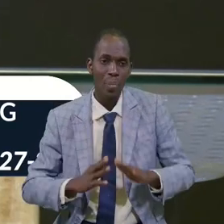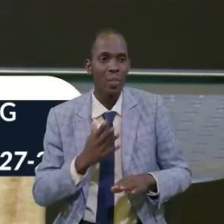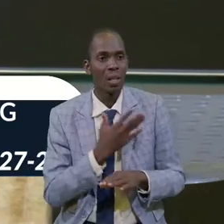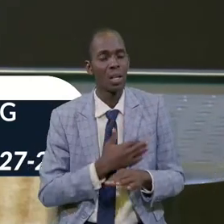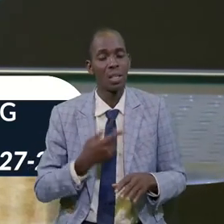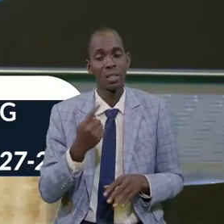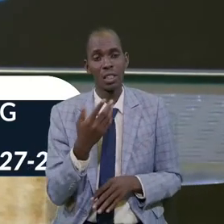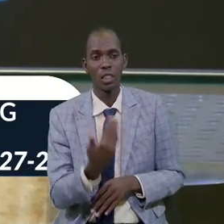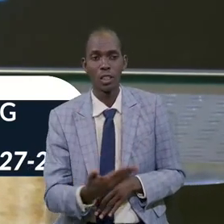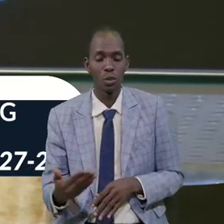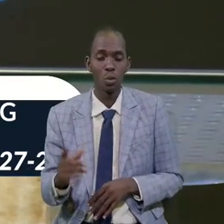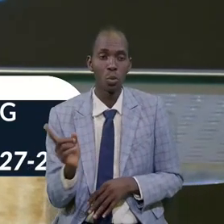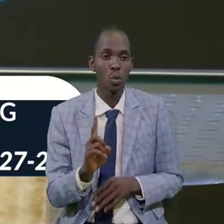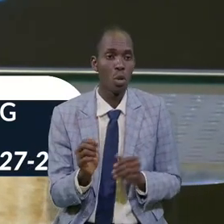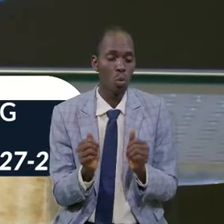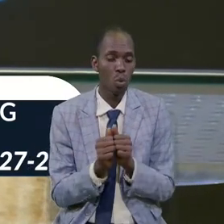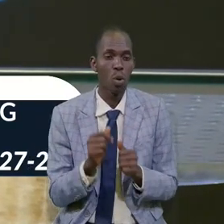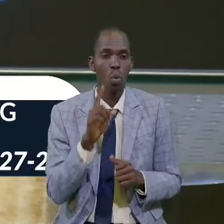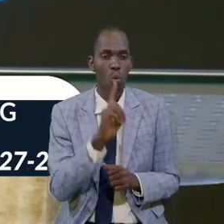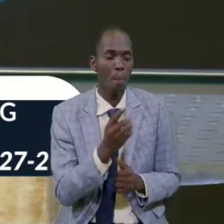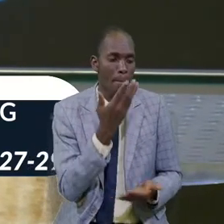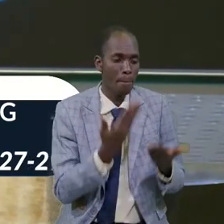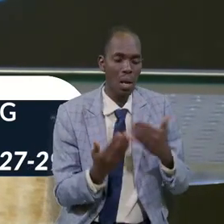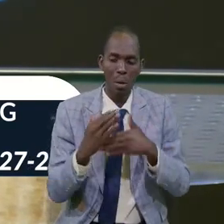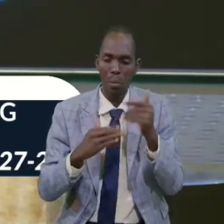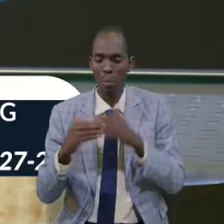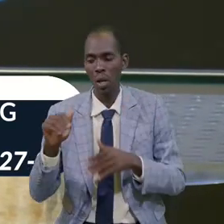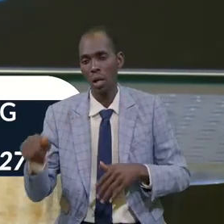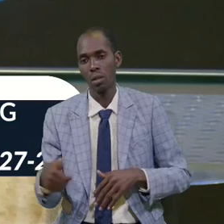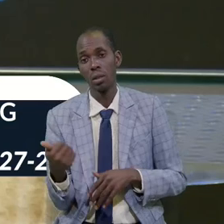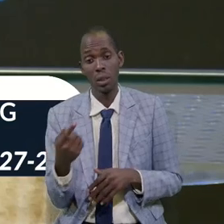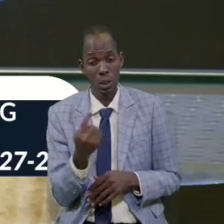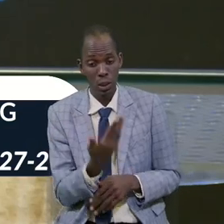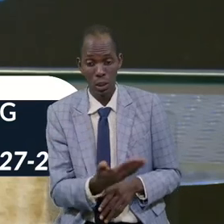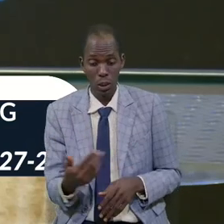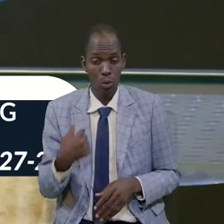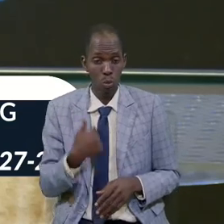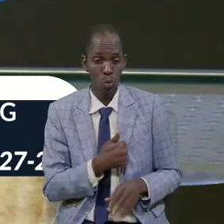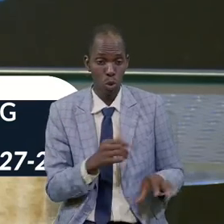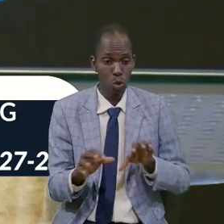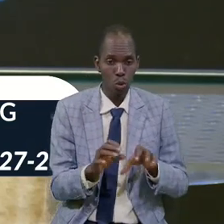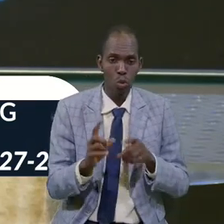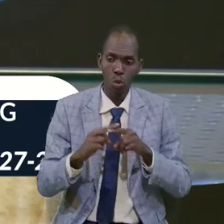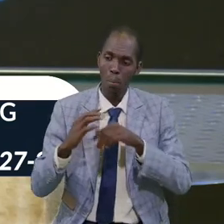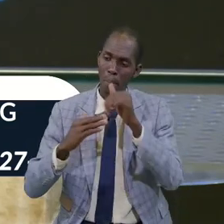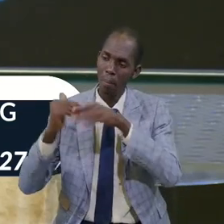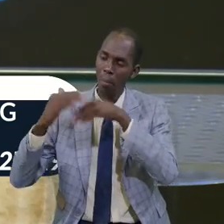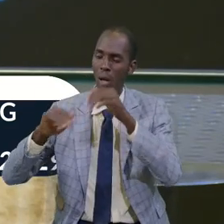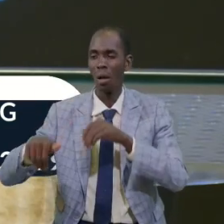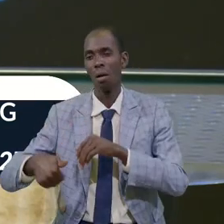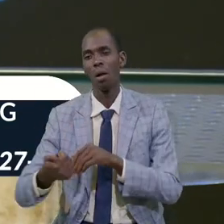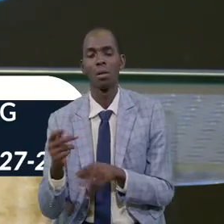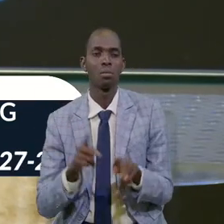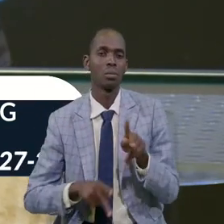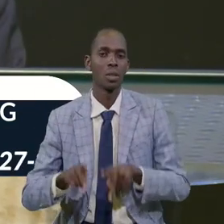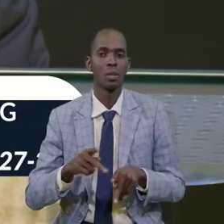à l'édification mutuelle. Ce que nous faisons pour édifier l'un et